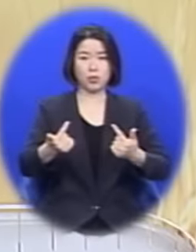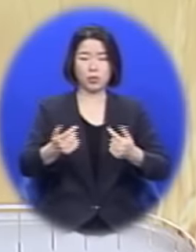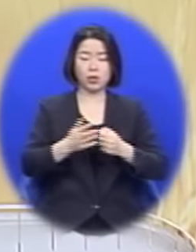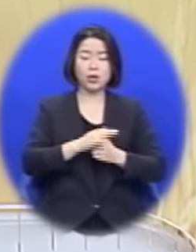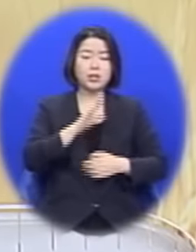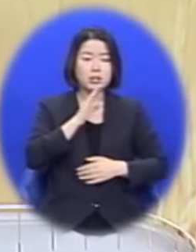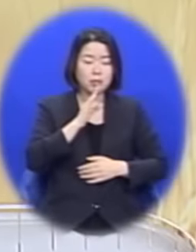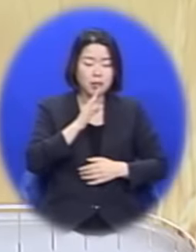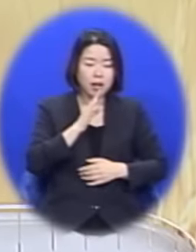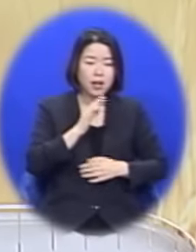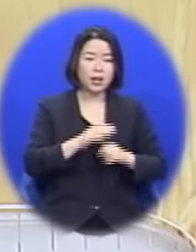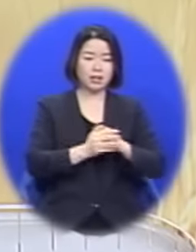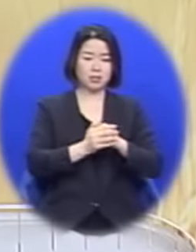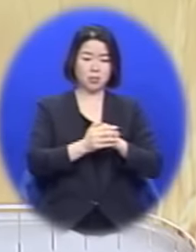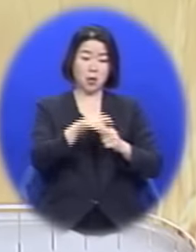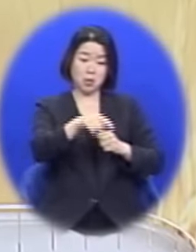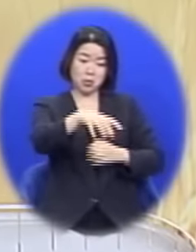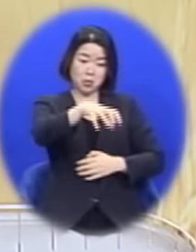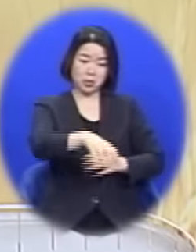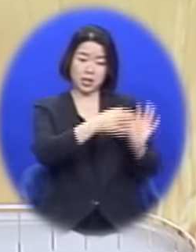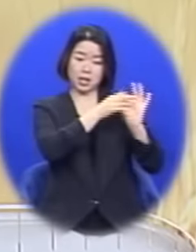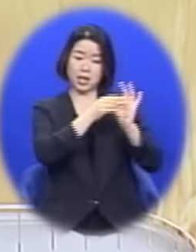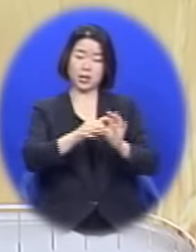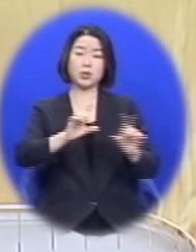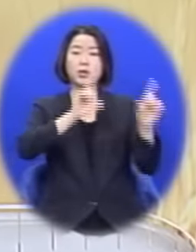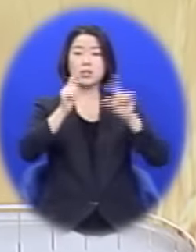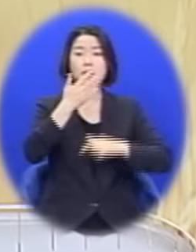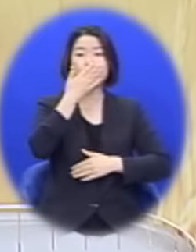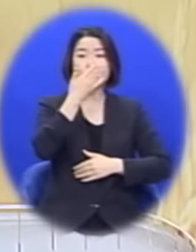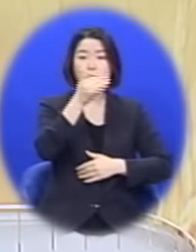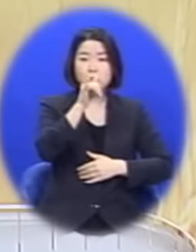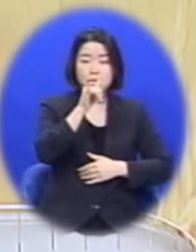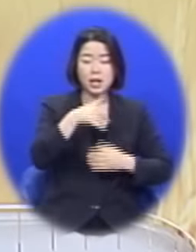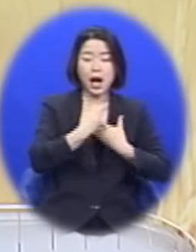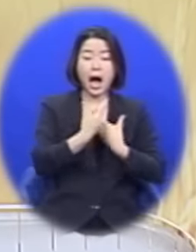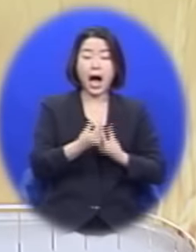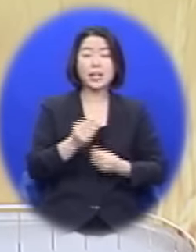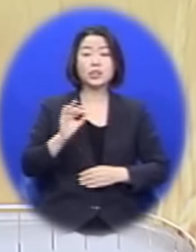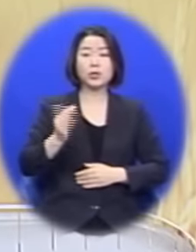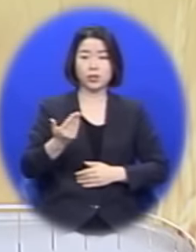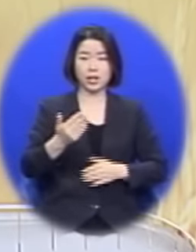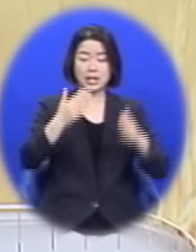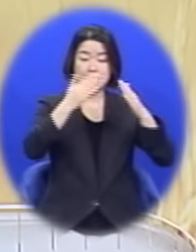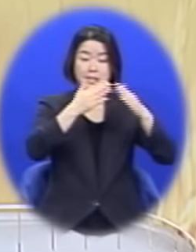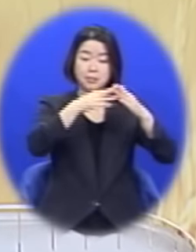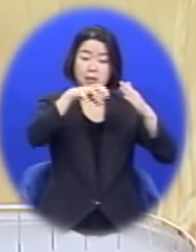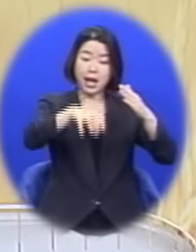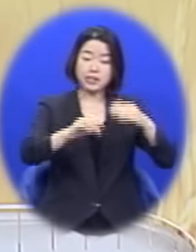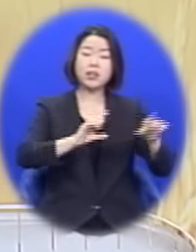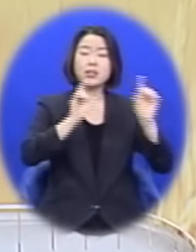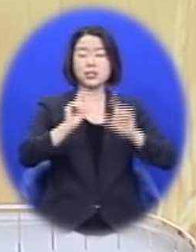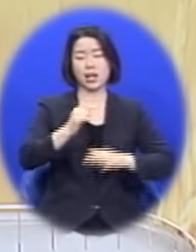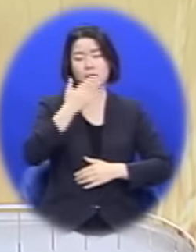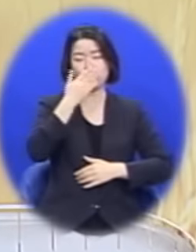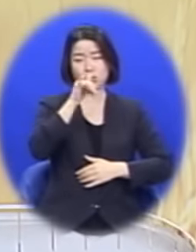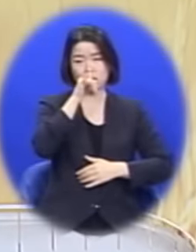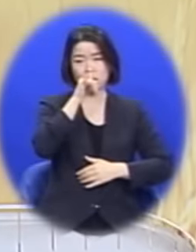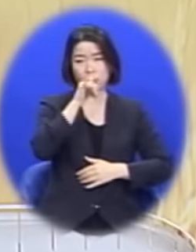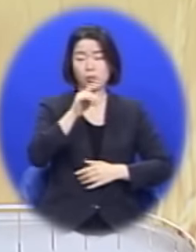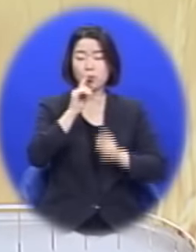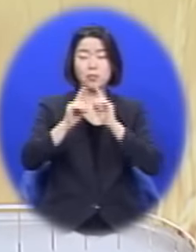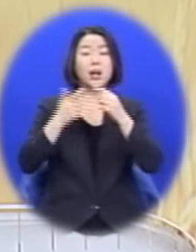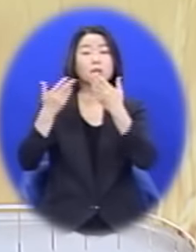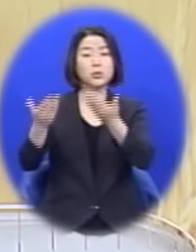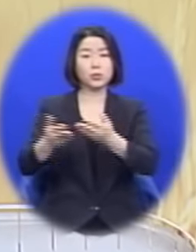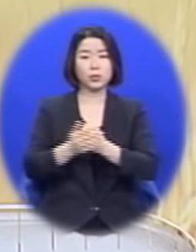붙박이 생활, 정착하는 생활, 좀 안정된 생활 그런 생활 했으면 그렇게 그들에게는 말할